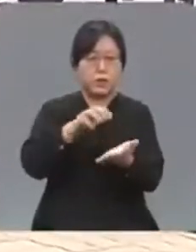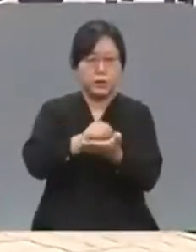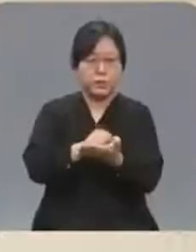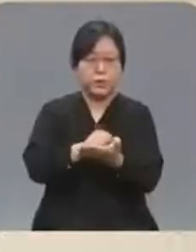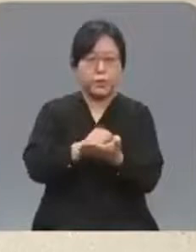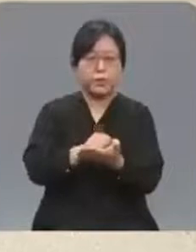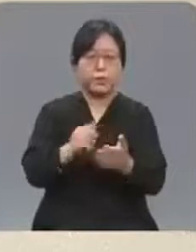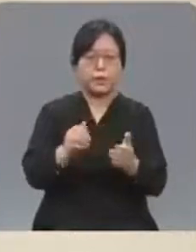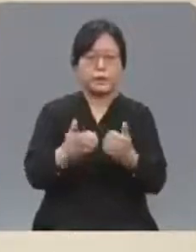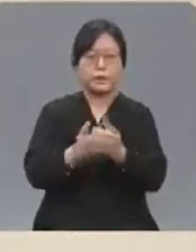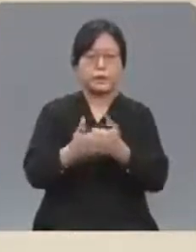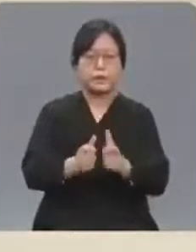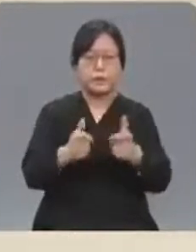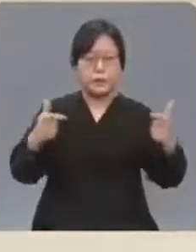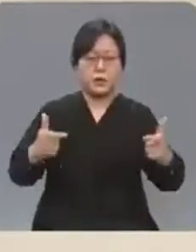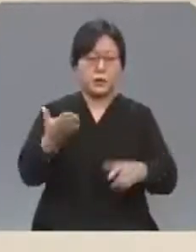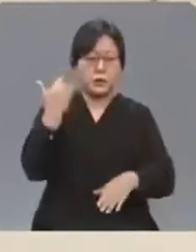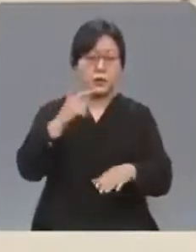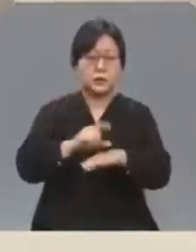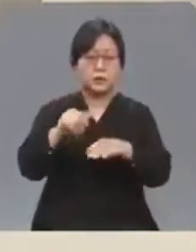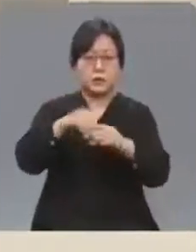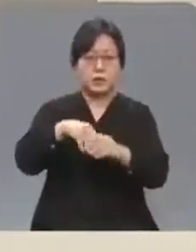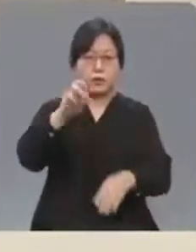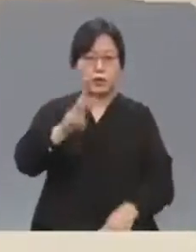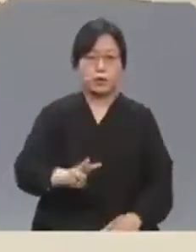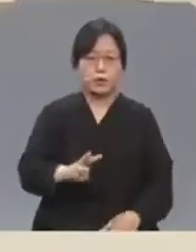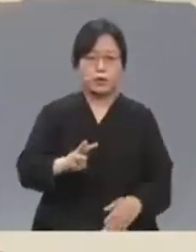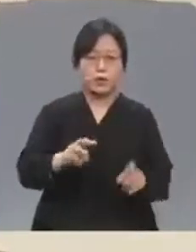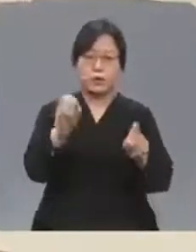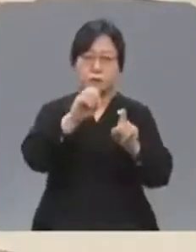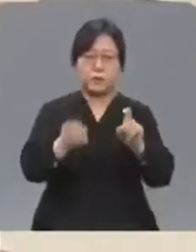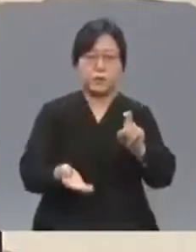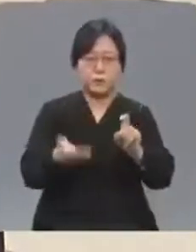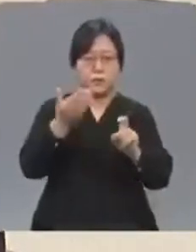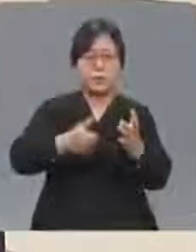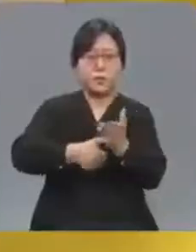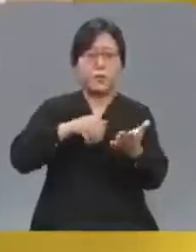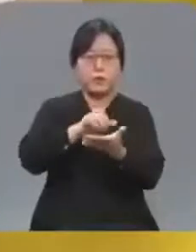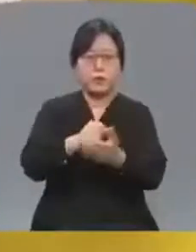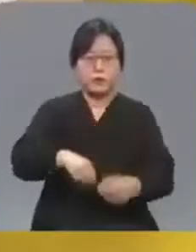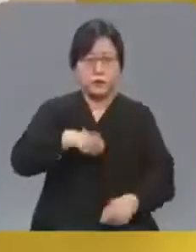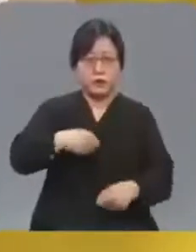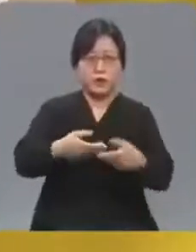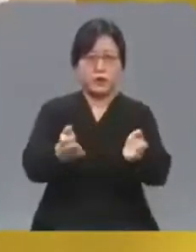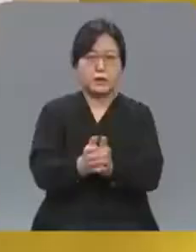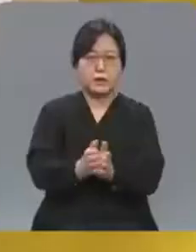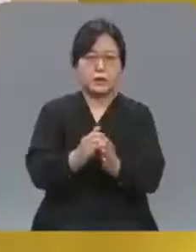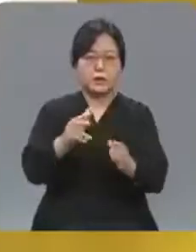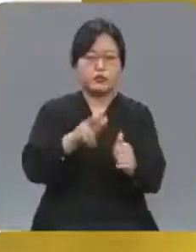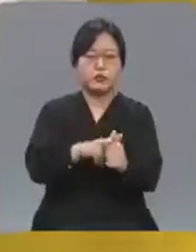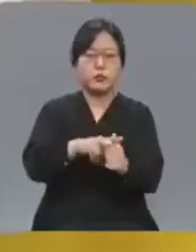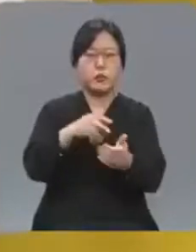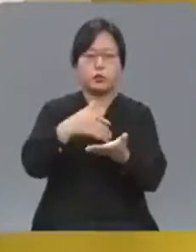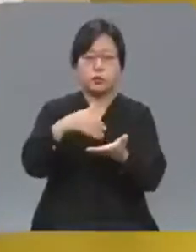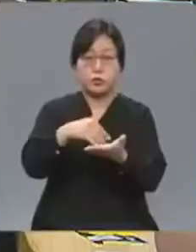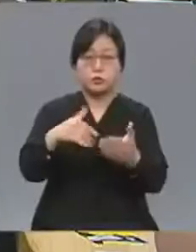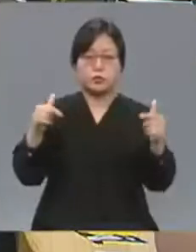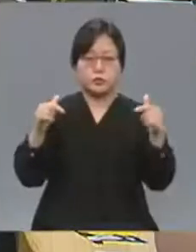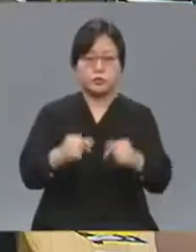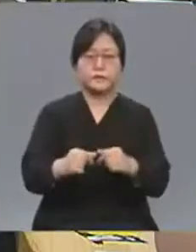전략입니다. 지난 지방선거 때 광주에서 두 자릿수 득표를 얻었던 정의당은 후보자 수가 다소